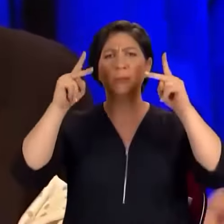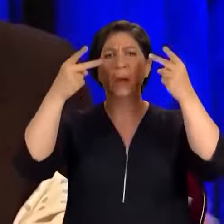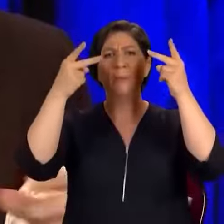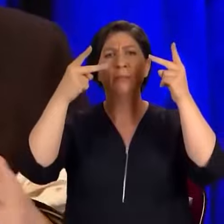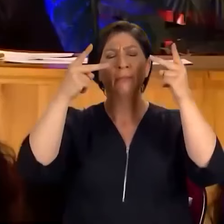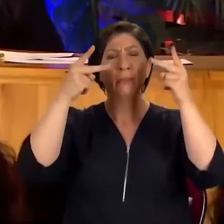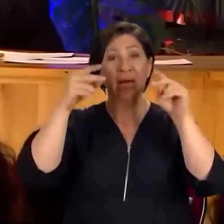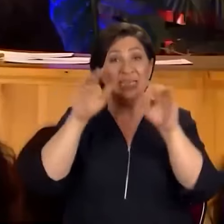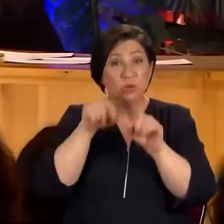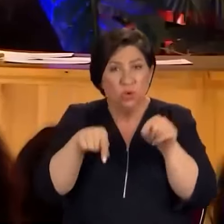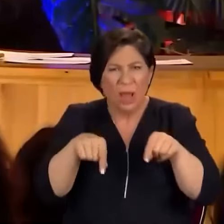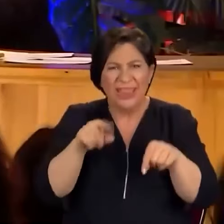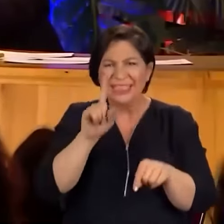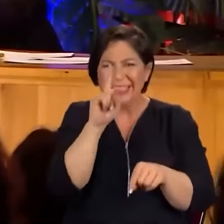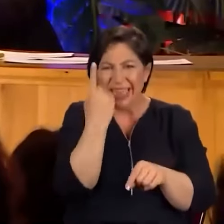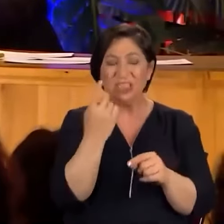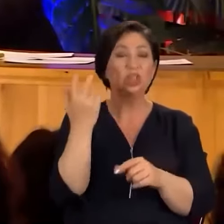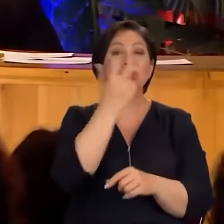Şu anda